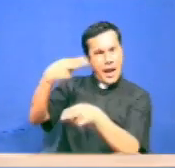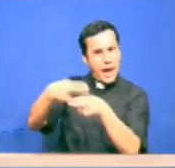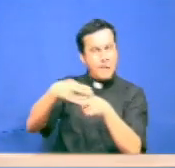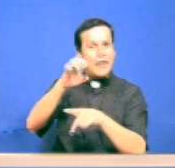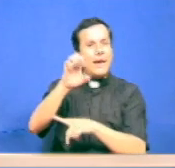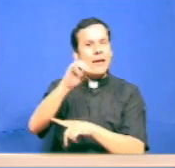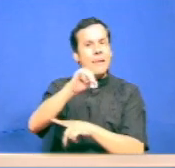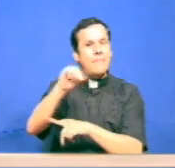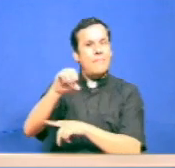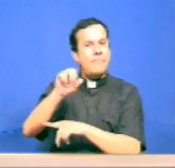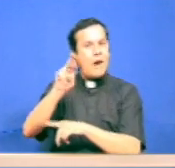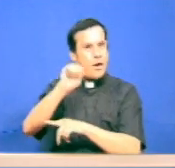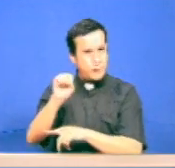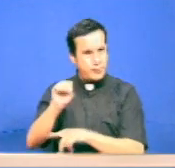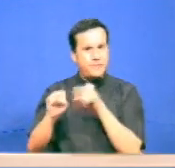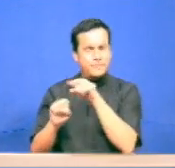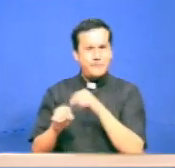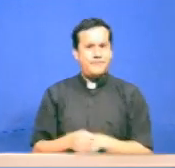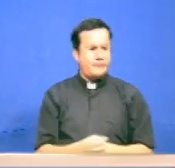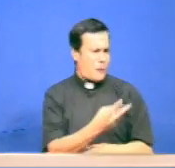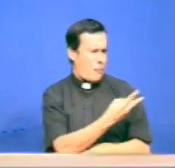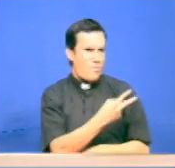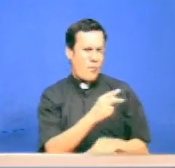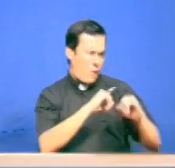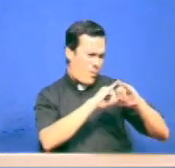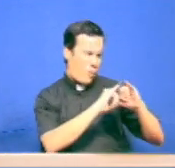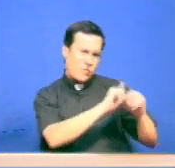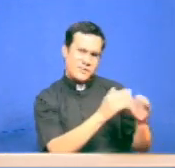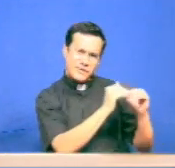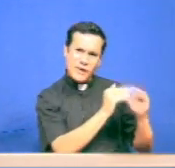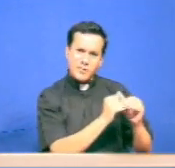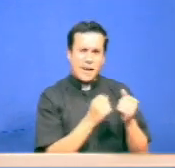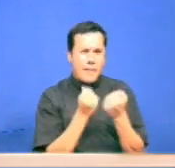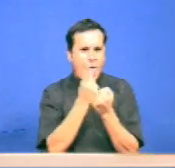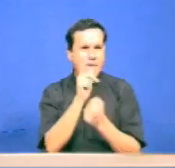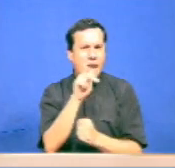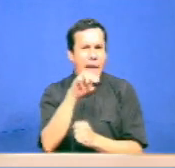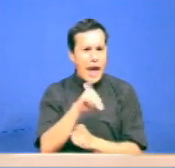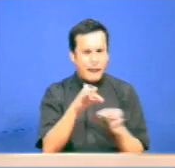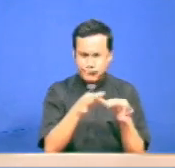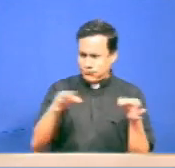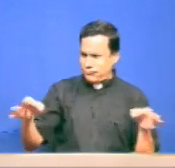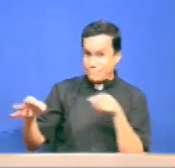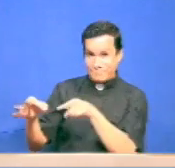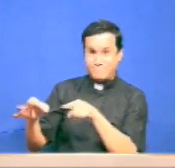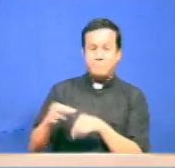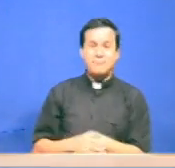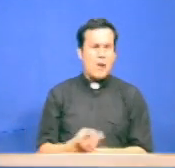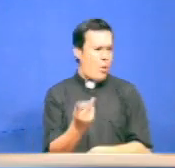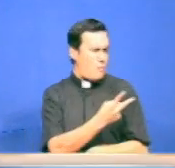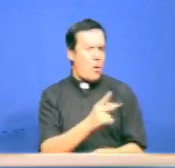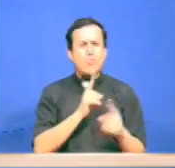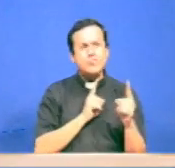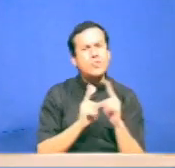Imao, maili 7 kutoka Yerusalemu. Nao walikuwa wakiongea kuhusu yote